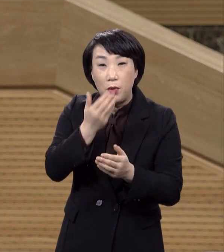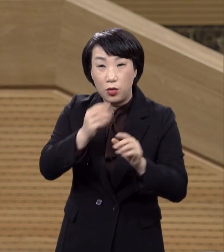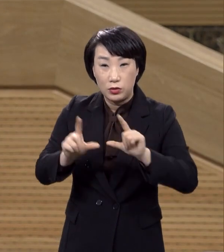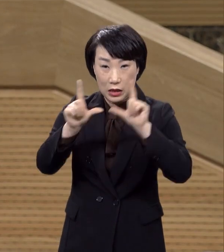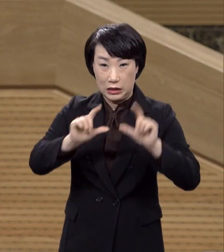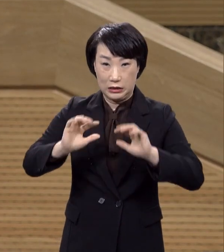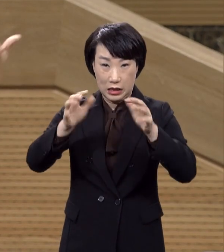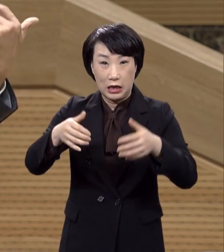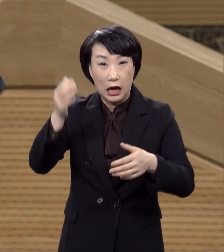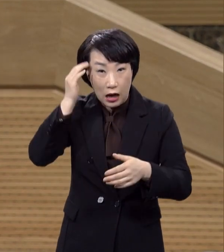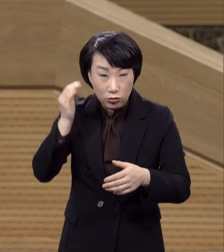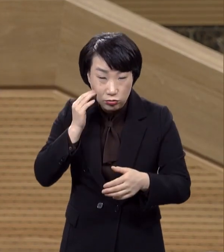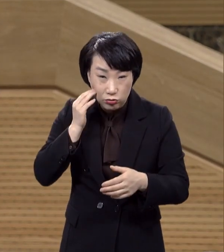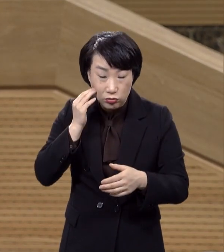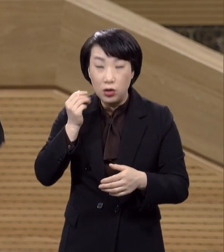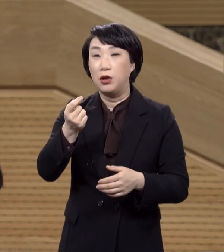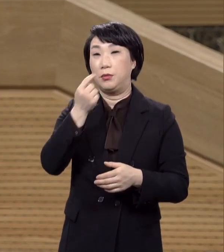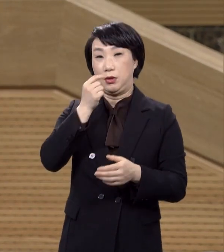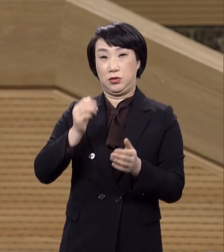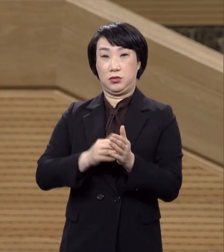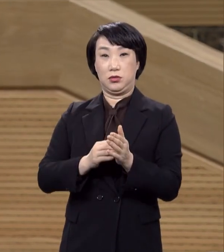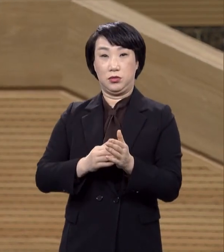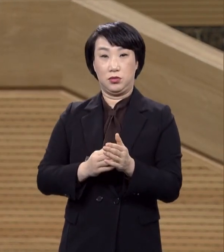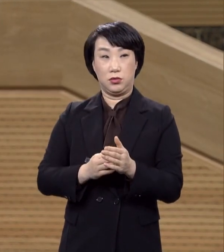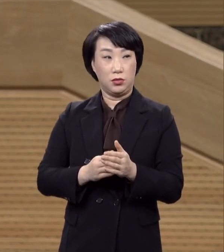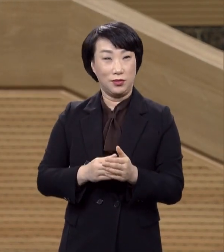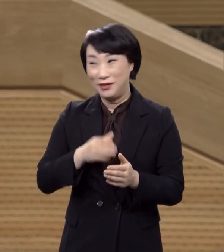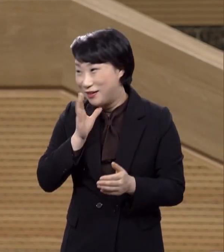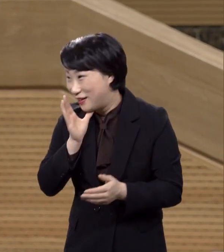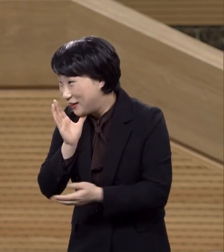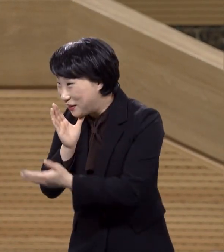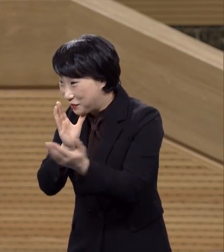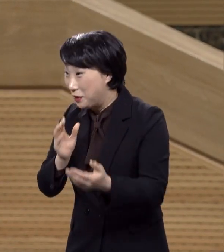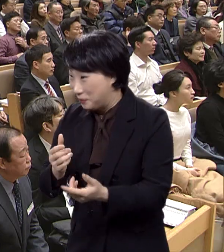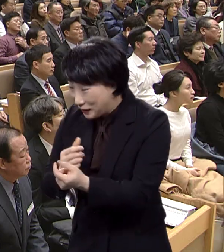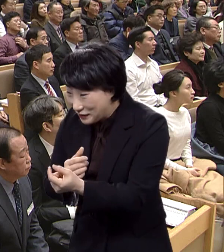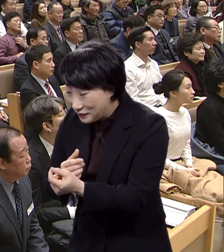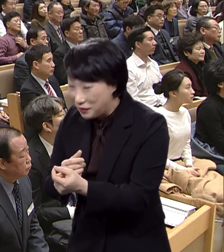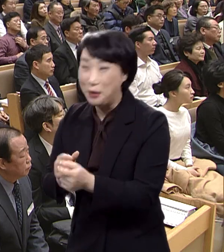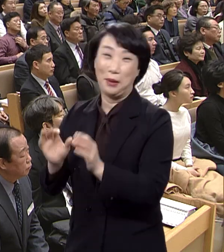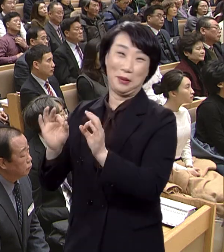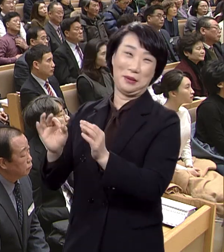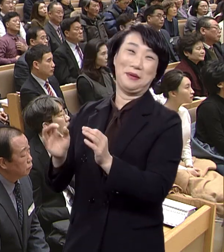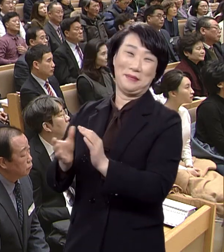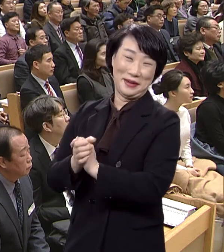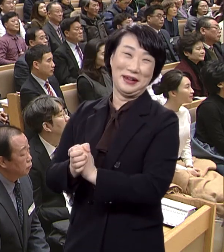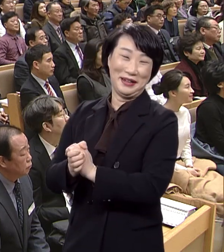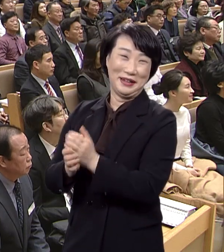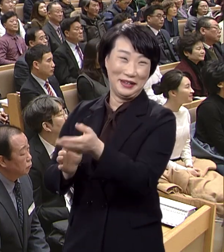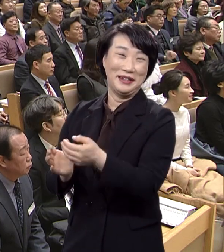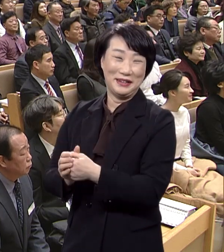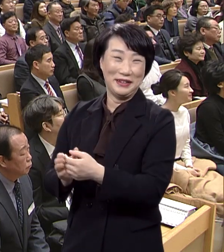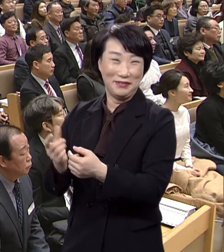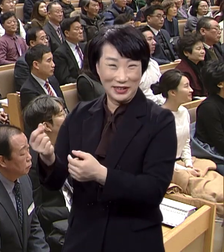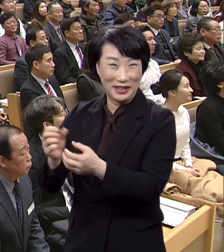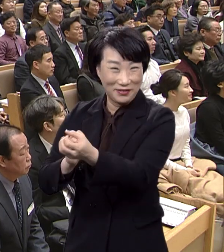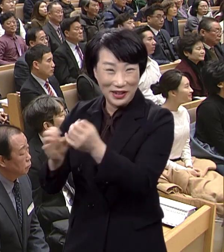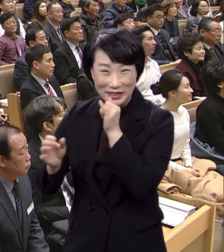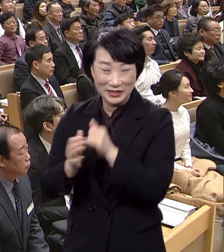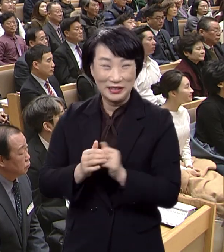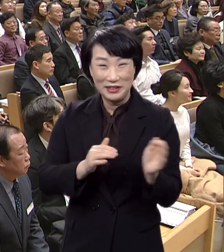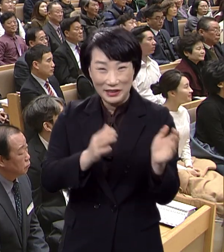사는 국가다. 그렇게 배웠어요. 어른들 맞죠? 네, 맞대요. 우리